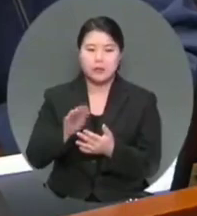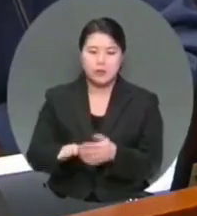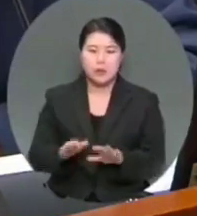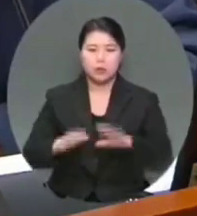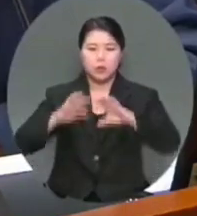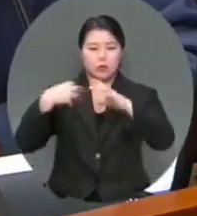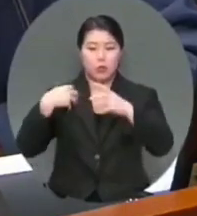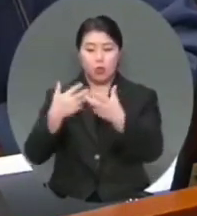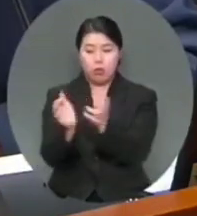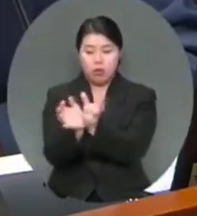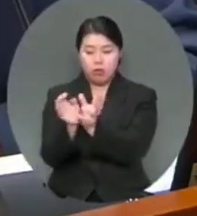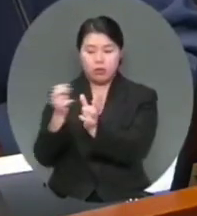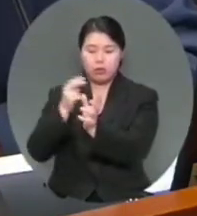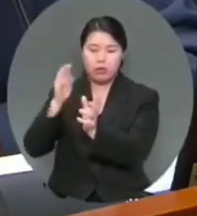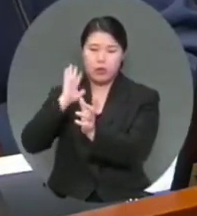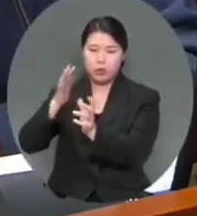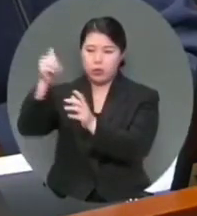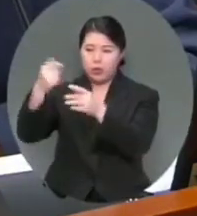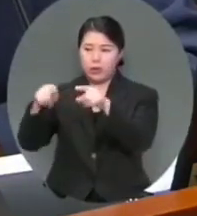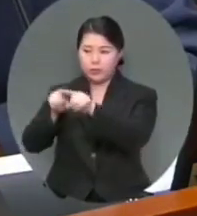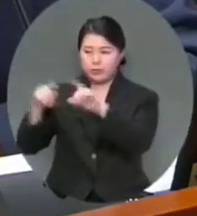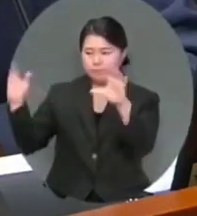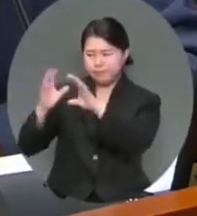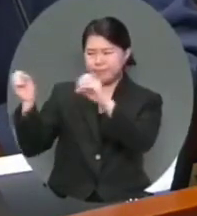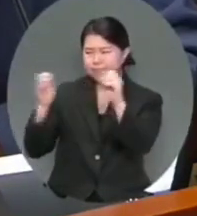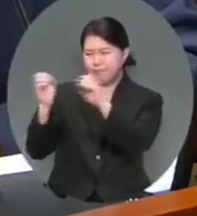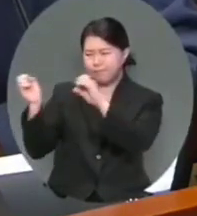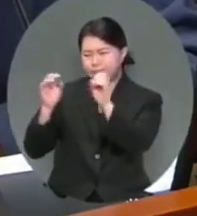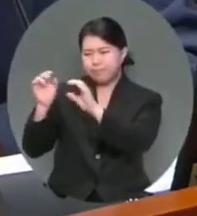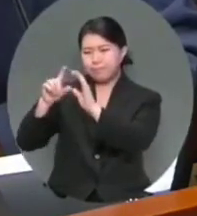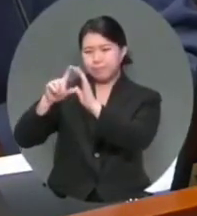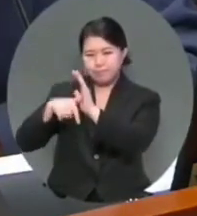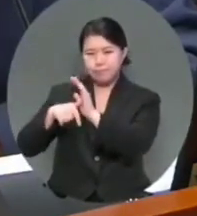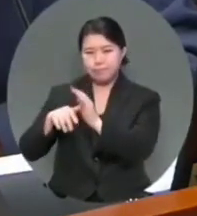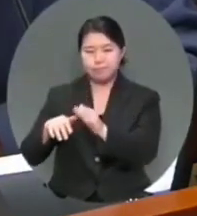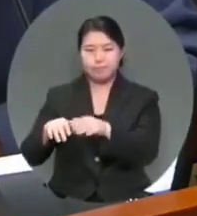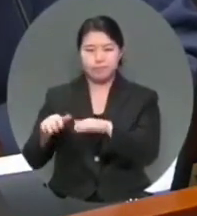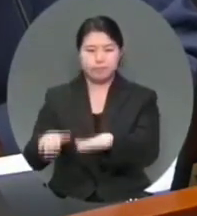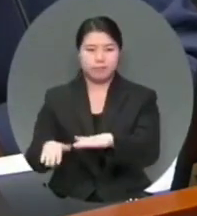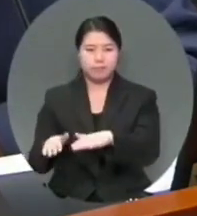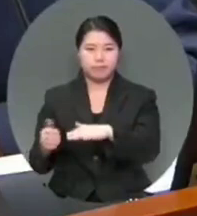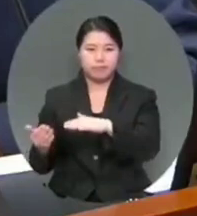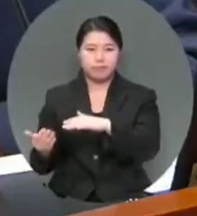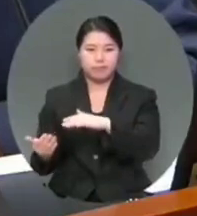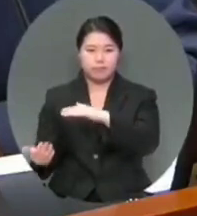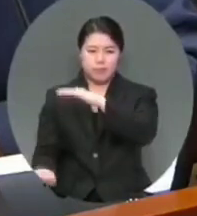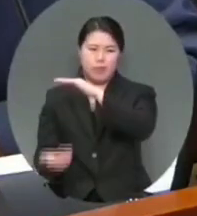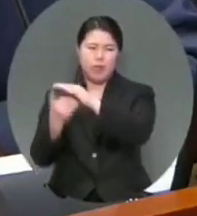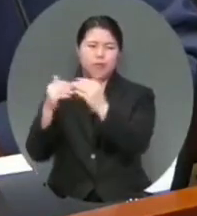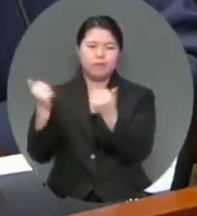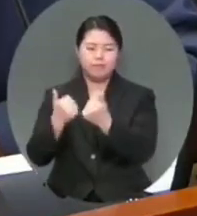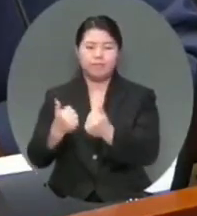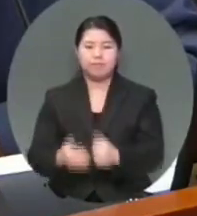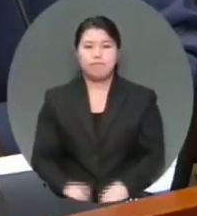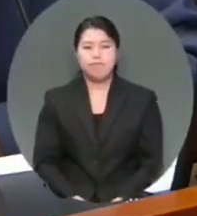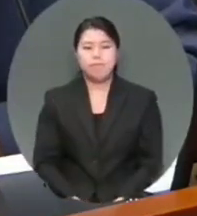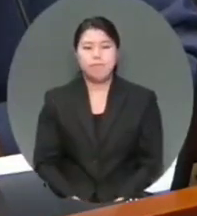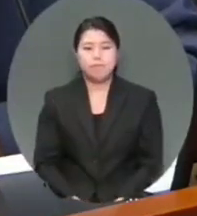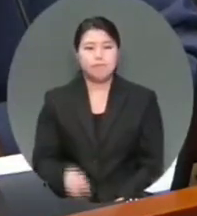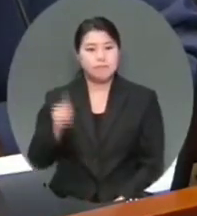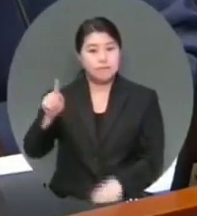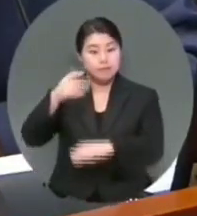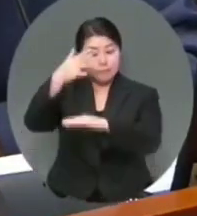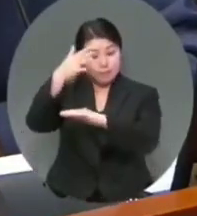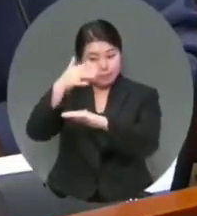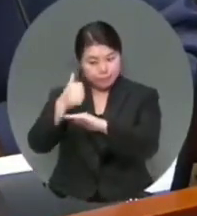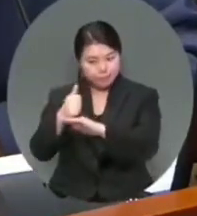대통령과 함께 그게 전체 재정 운영에 관한 이런 일종의 최고 수준의 회의를 하게 됩니다. 그리고 그 회의